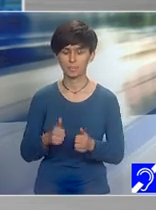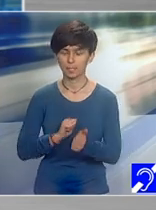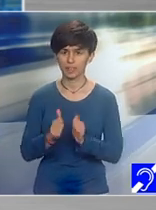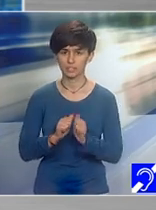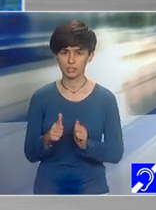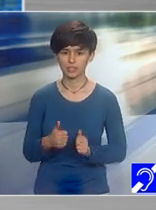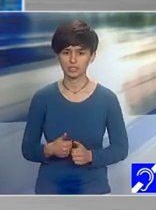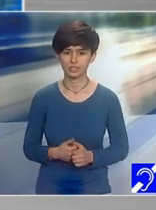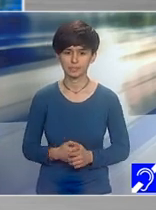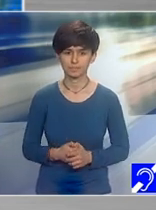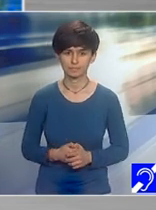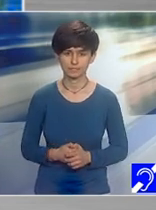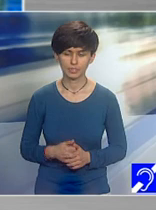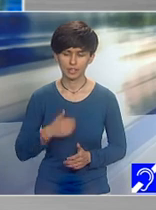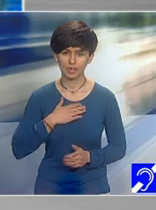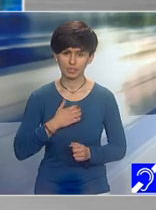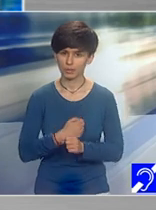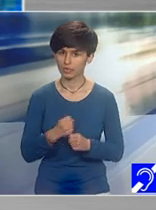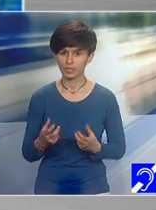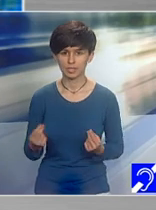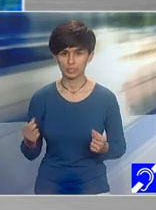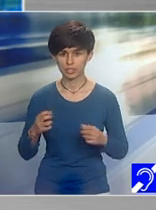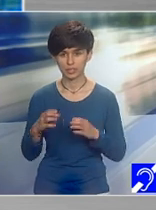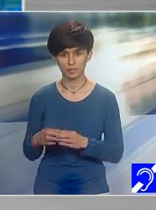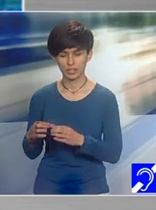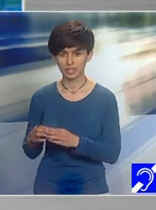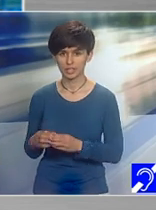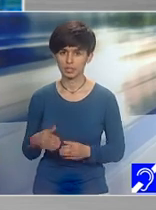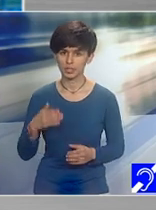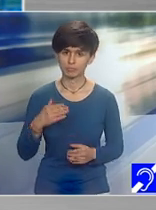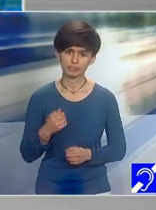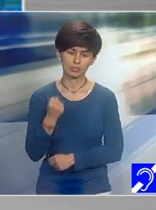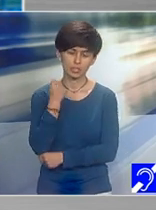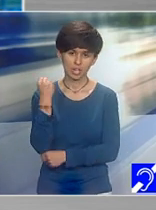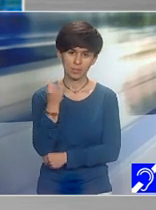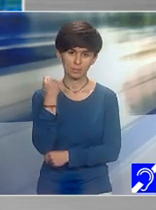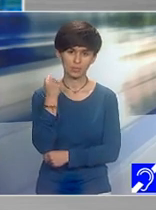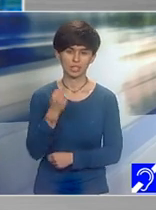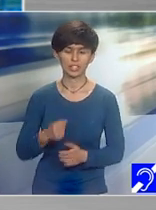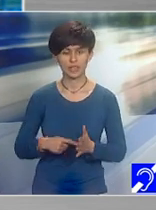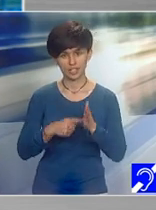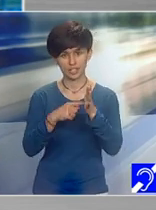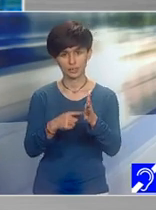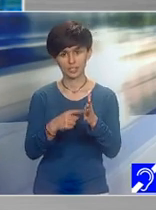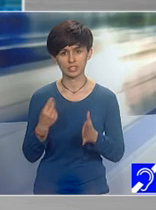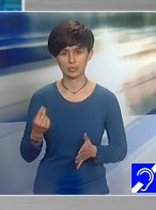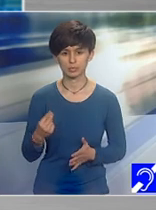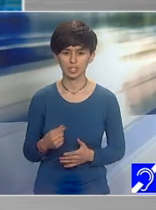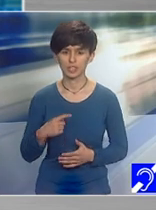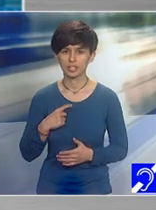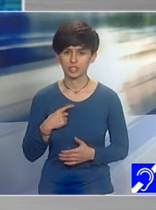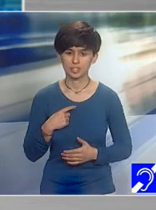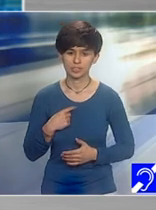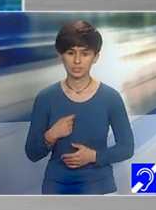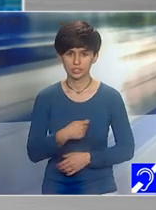personal o susțin foarte mult. Avem multe echipe deja în Cluj, campioane naționale care ne reprezintă cu bine și suntem datori să susținem toate